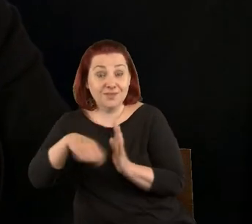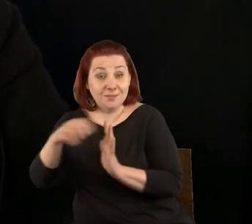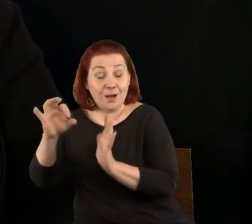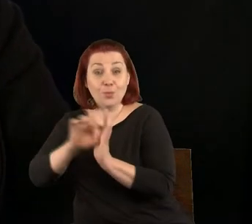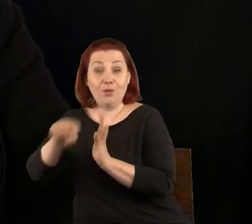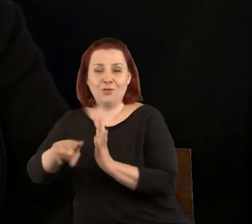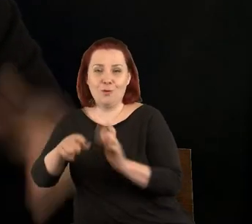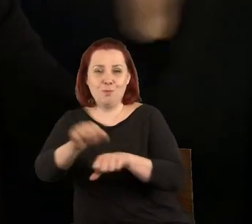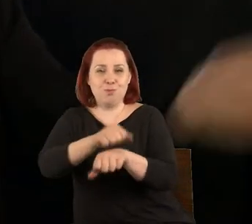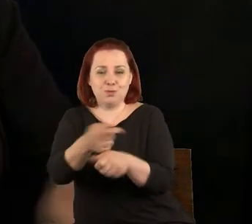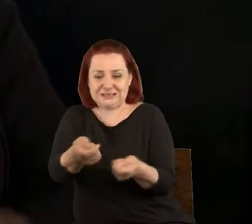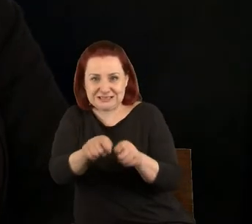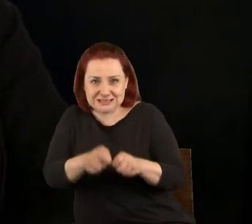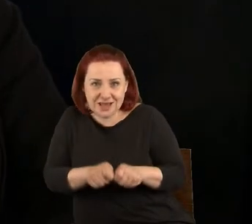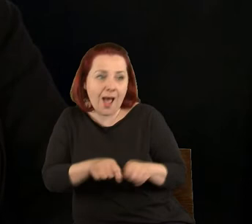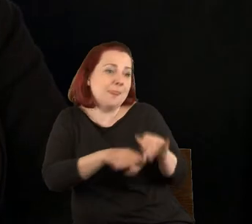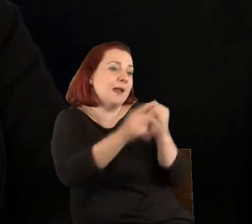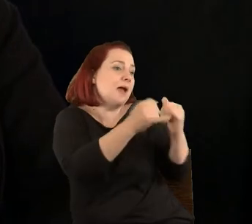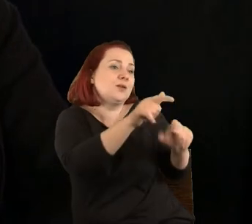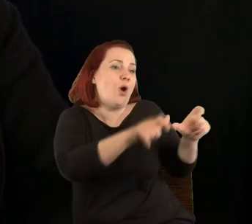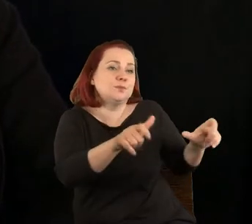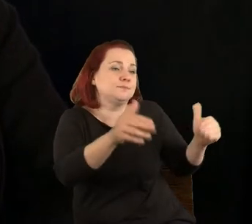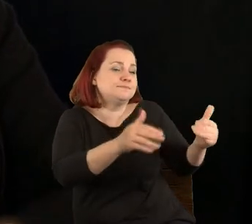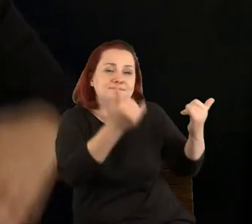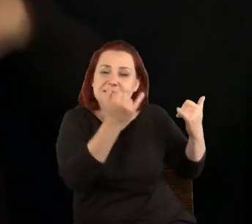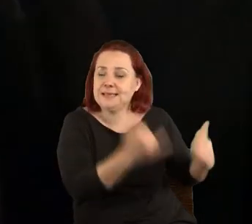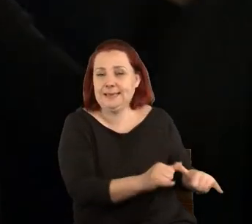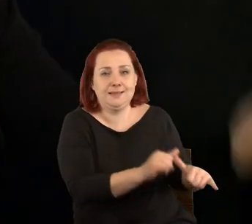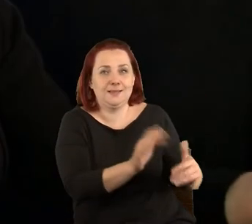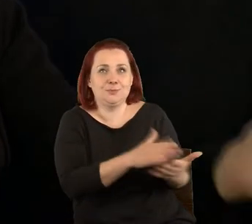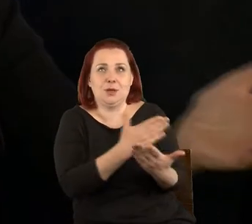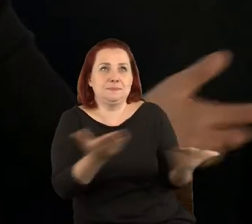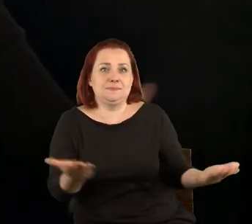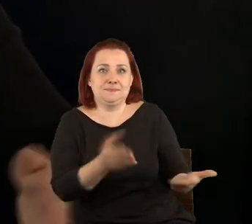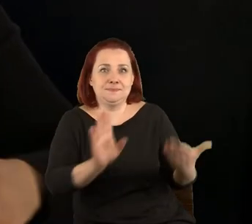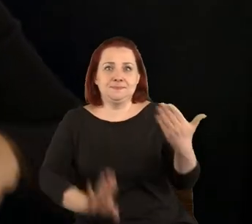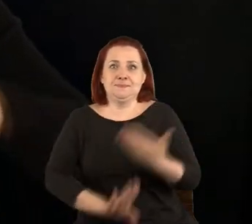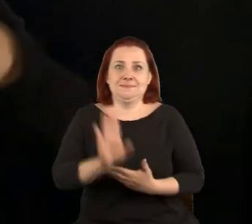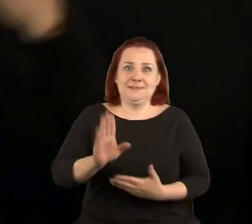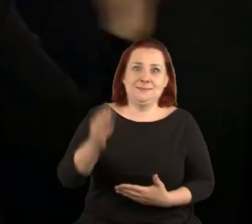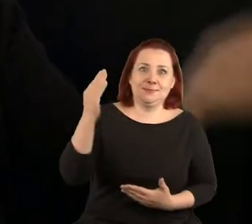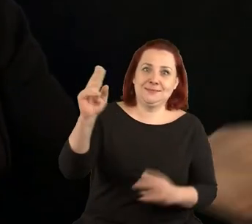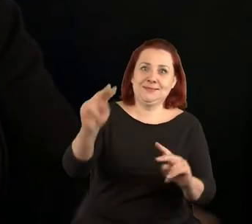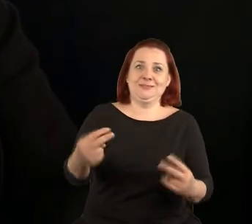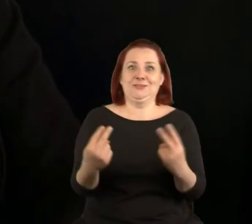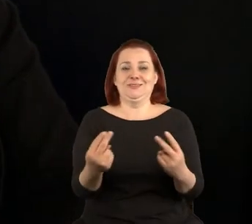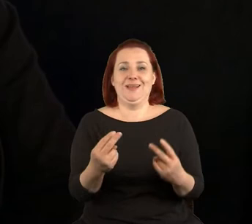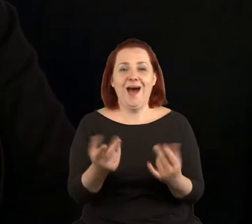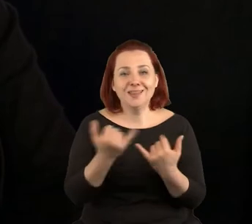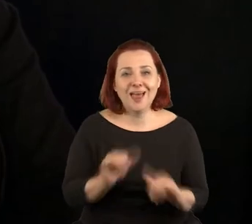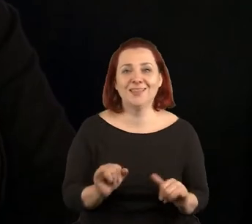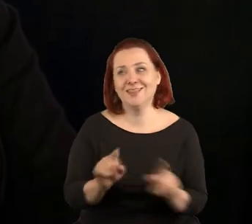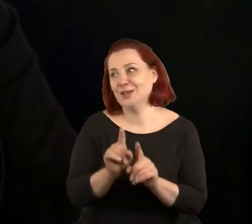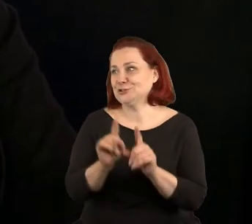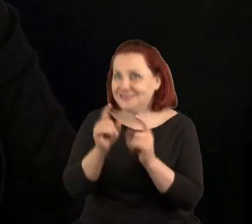było sznurowanie butów, a dla innych osób może być to coś zupełnie innego, na przykład występowanie publiczne, a dla innego jeszcze